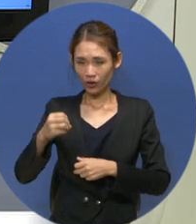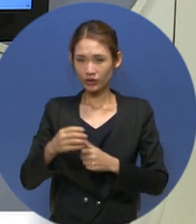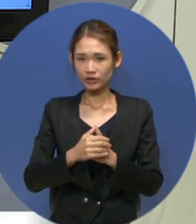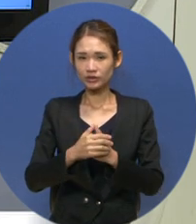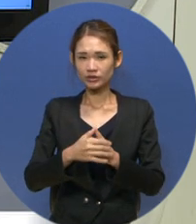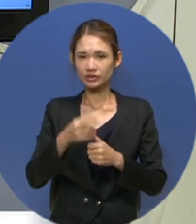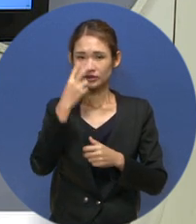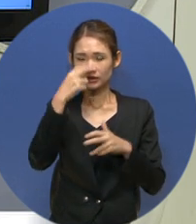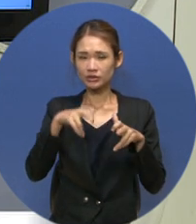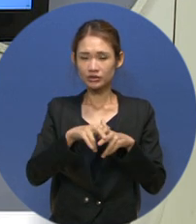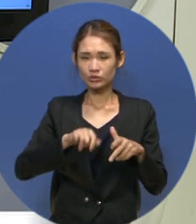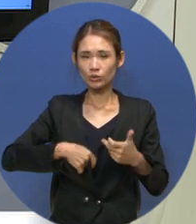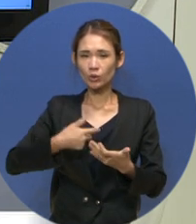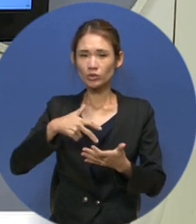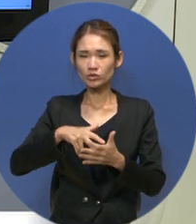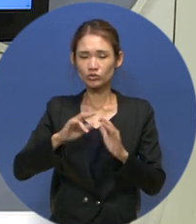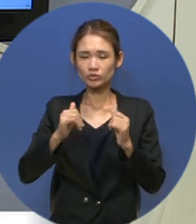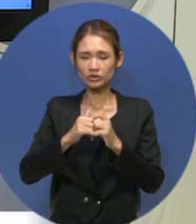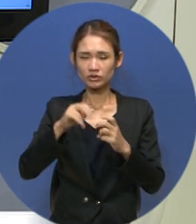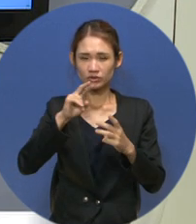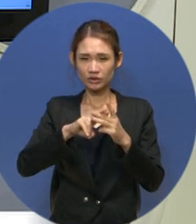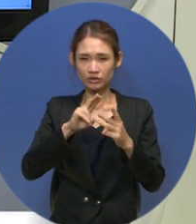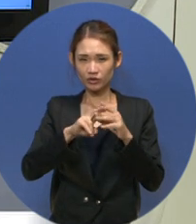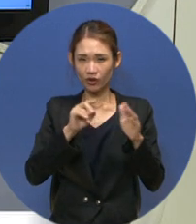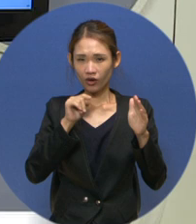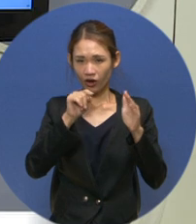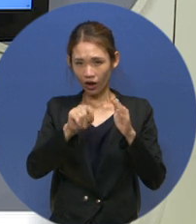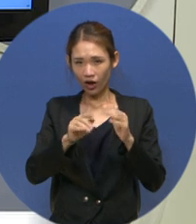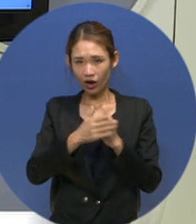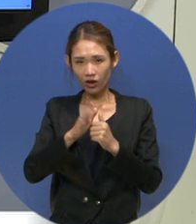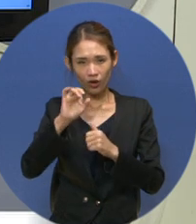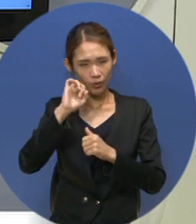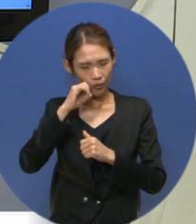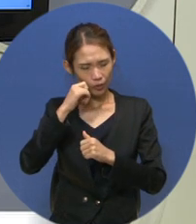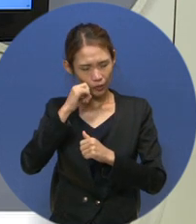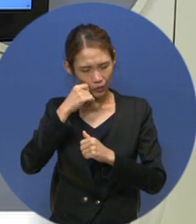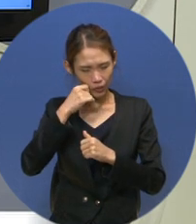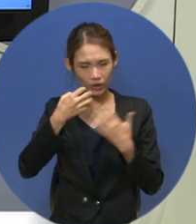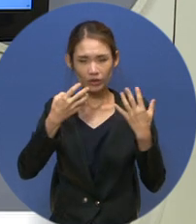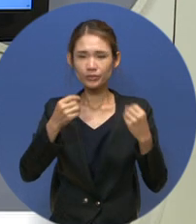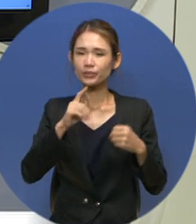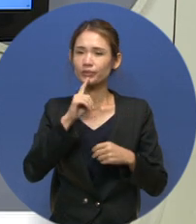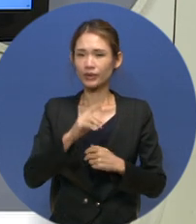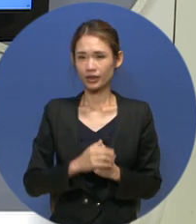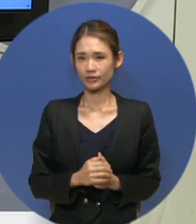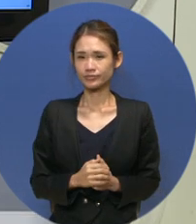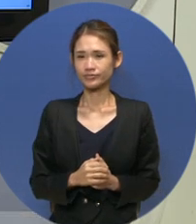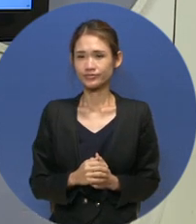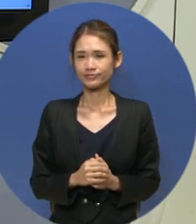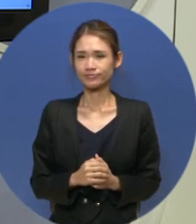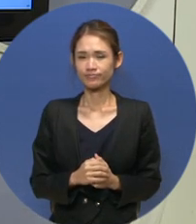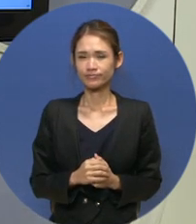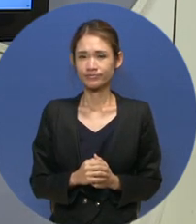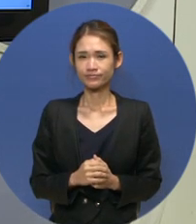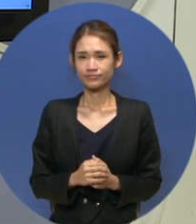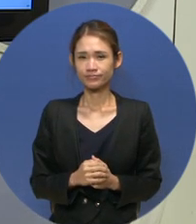시각장애인이 독립적으로 주민센터를 이용하기가 어려운 것으로 나타났다는 지적입니다